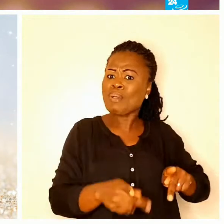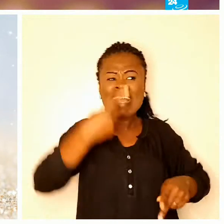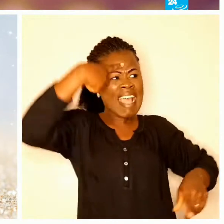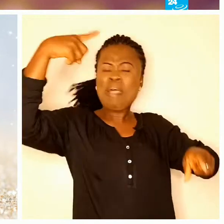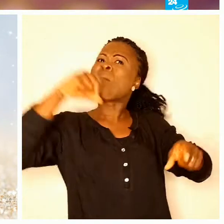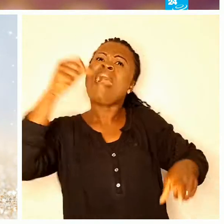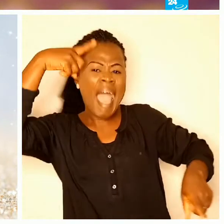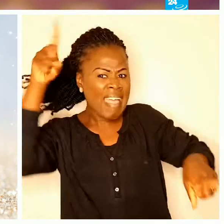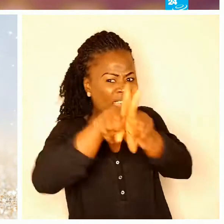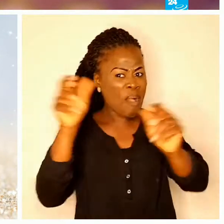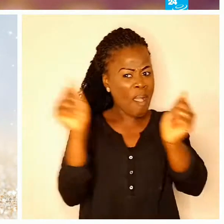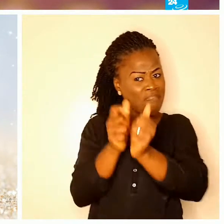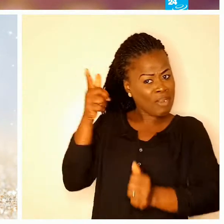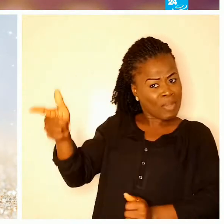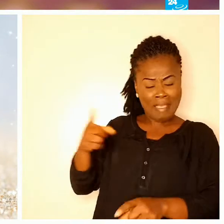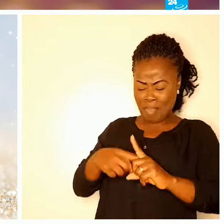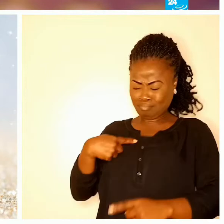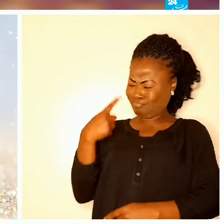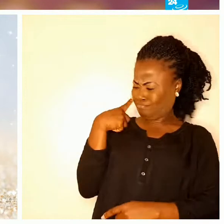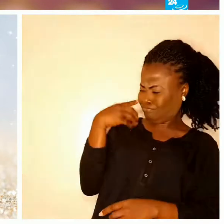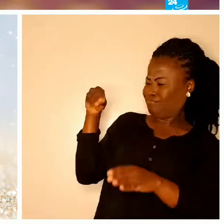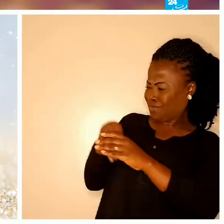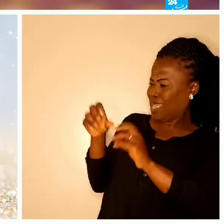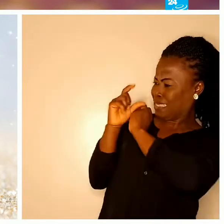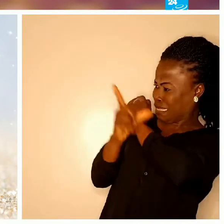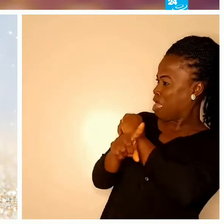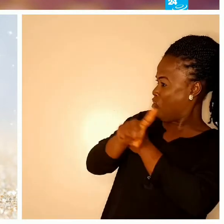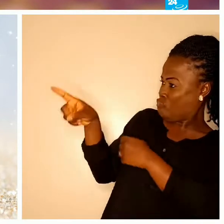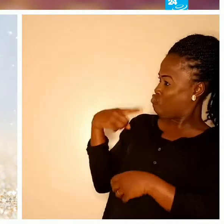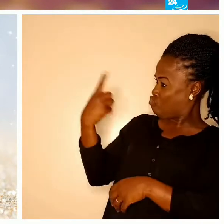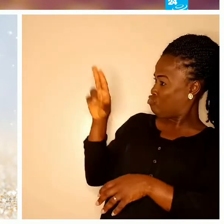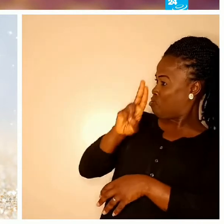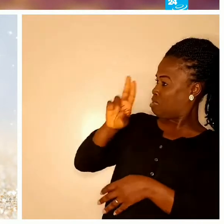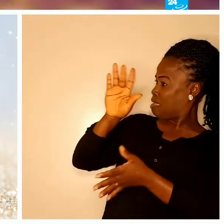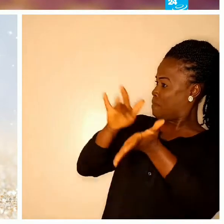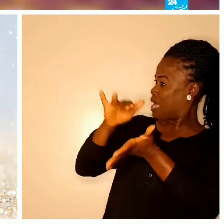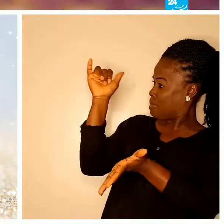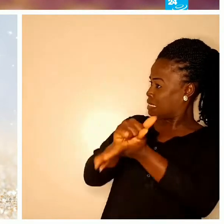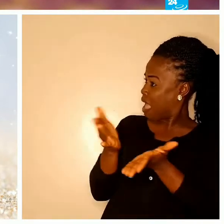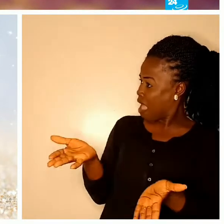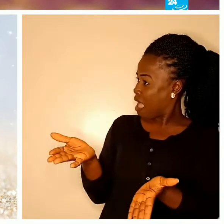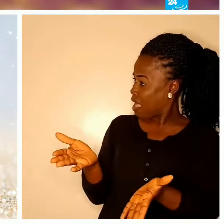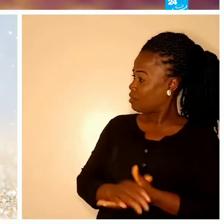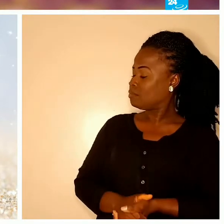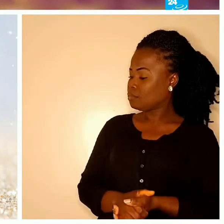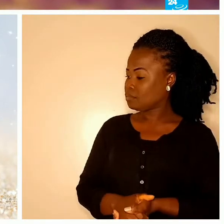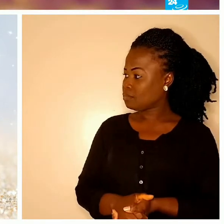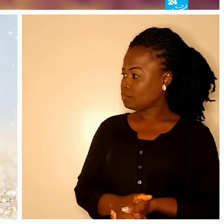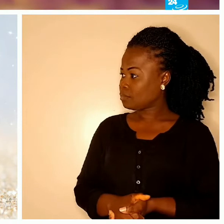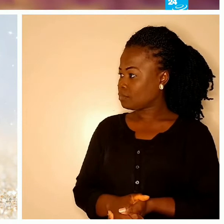que dès qu'un patient est testé positif, vous le mettez tout de suite sous chloroquine, sauf contre-indication?